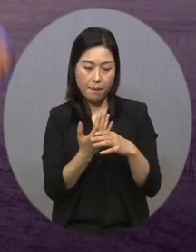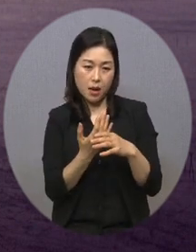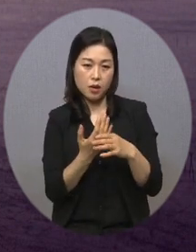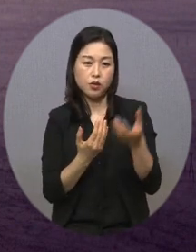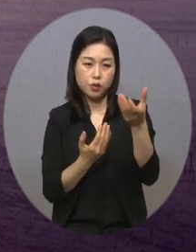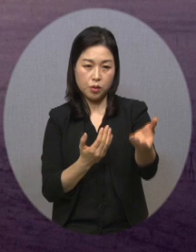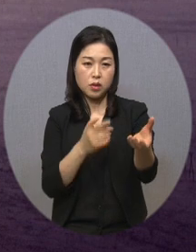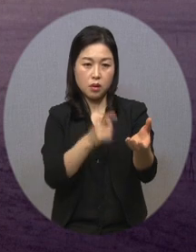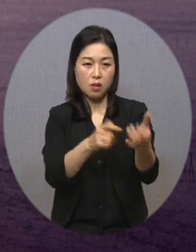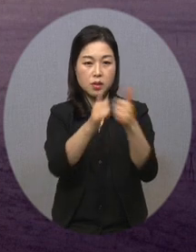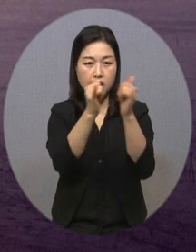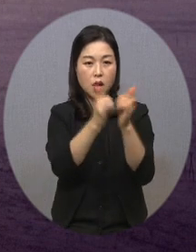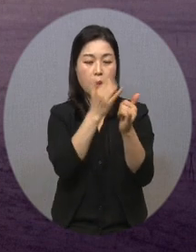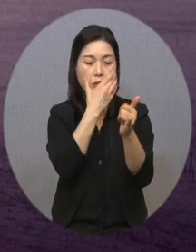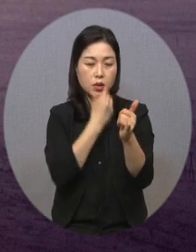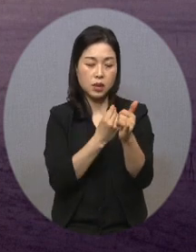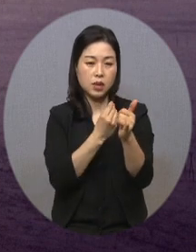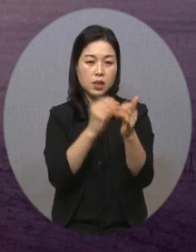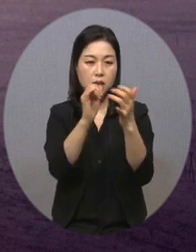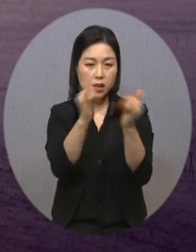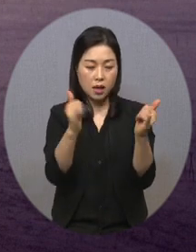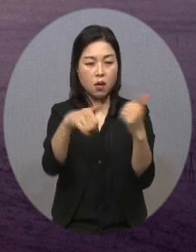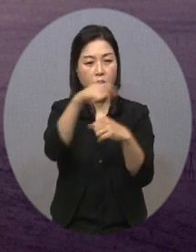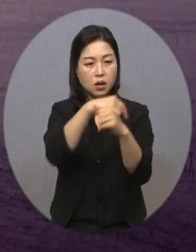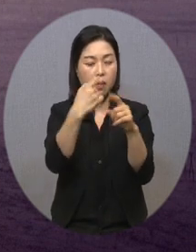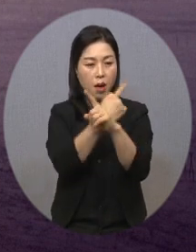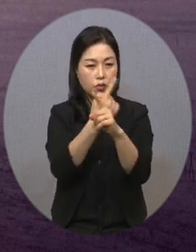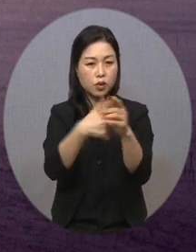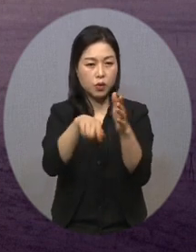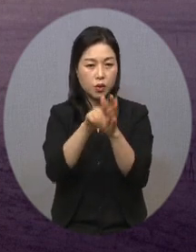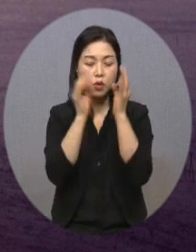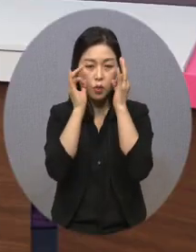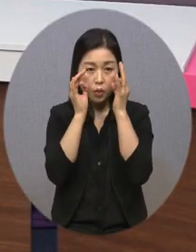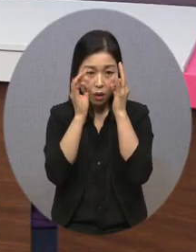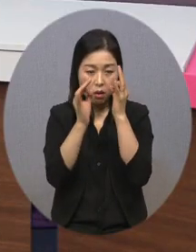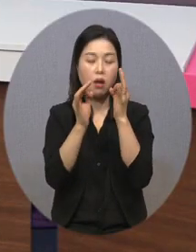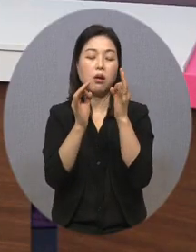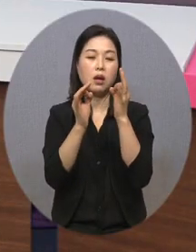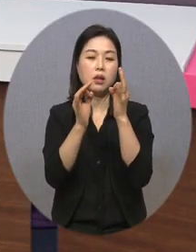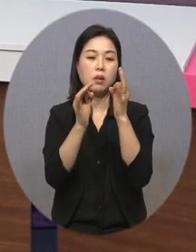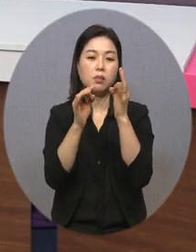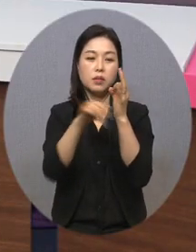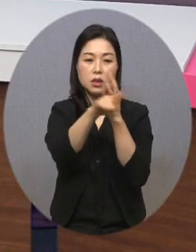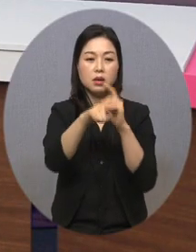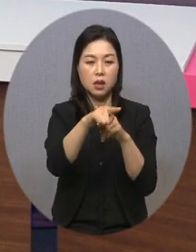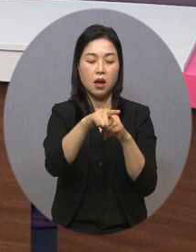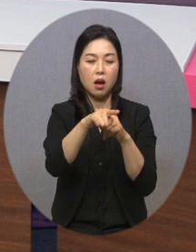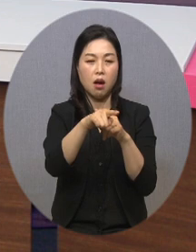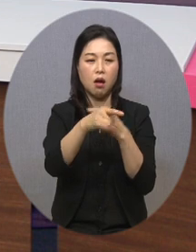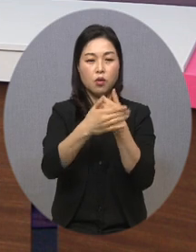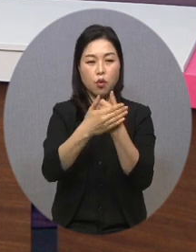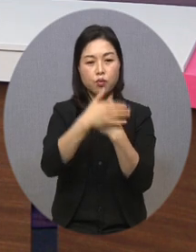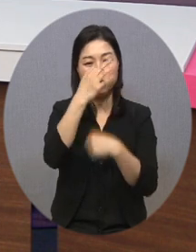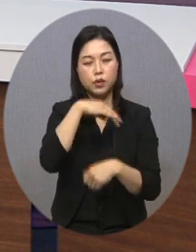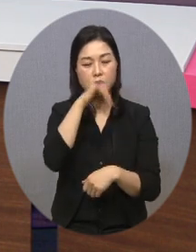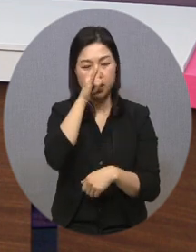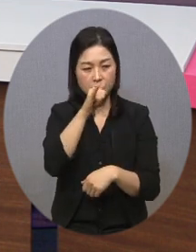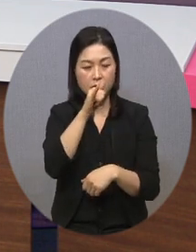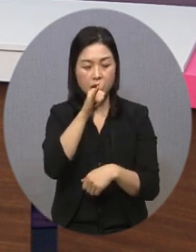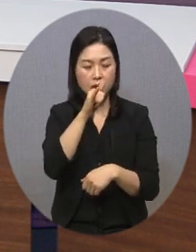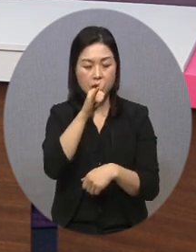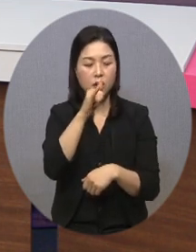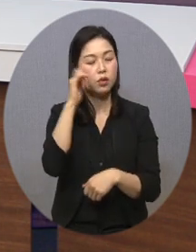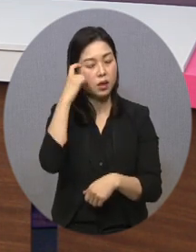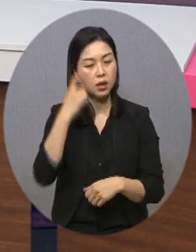종사자에게 처우 개선을 해준다라면은 훨씬 더 현실적으로 그분들에게 힘이 되지 않을까 그렇게 생각하고